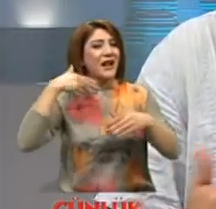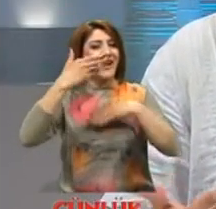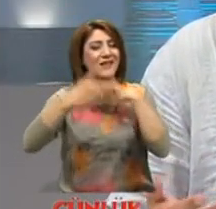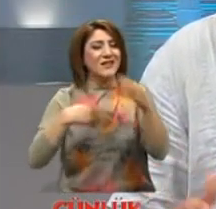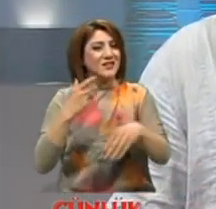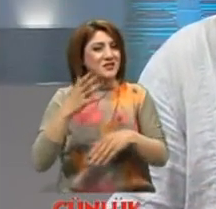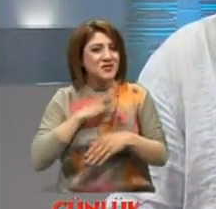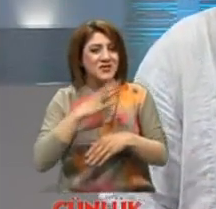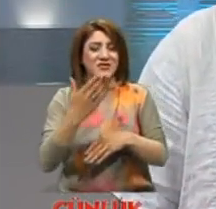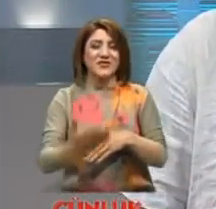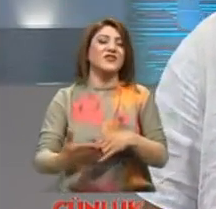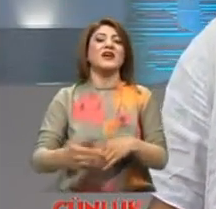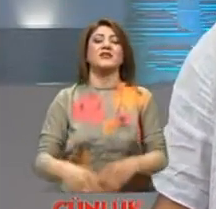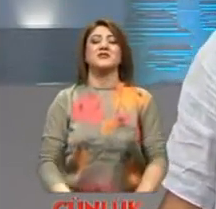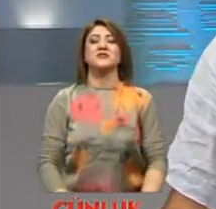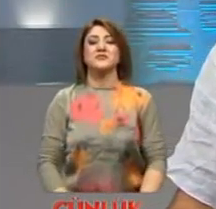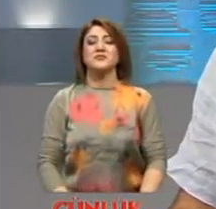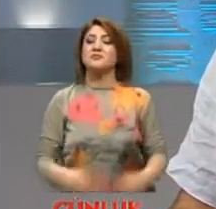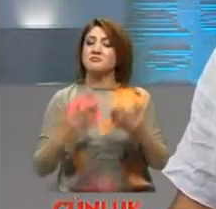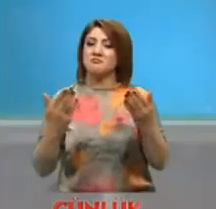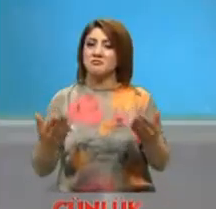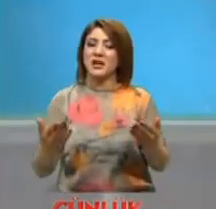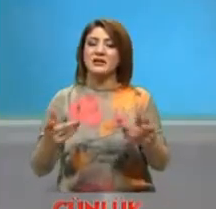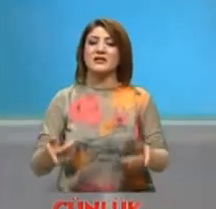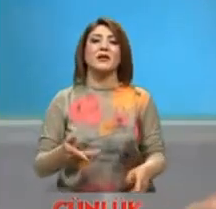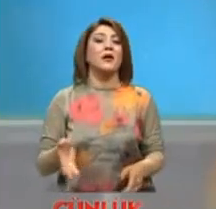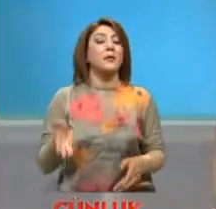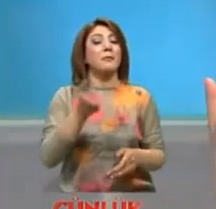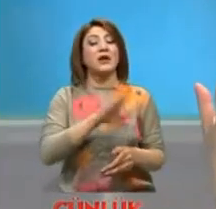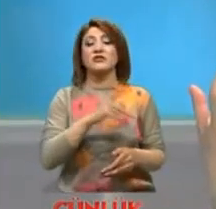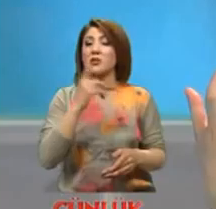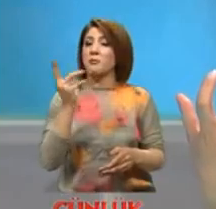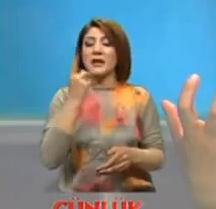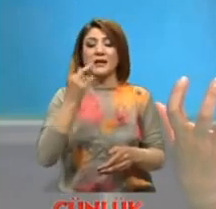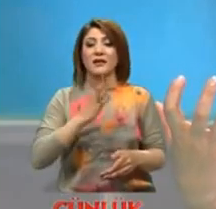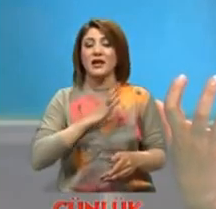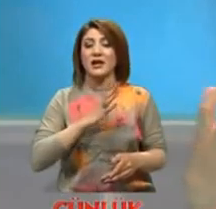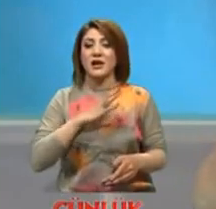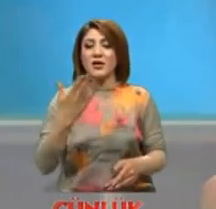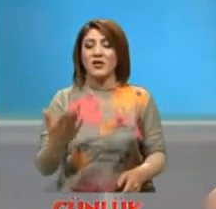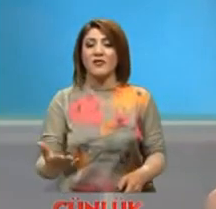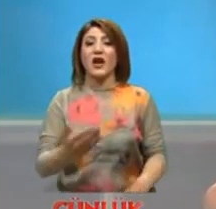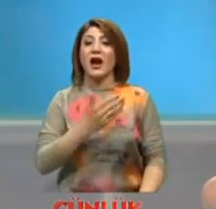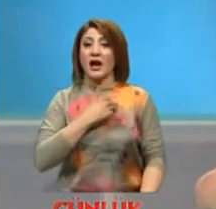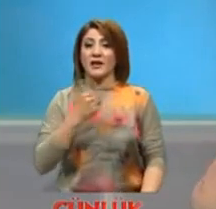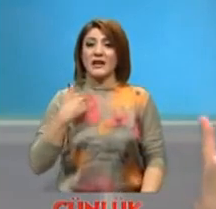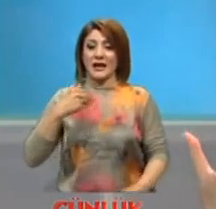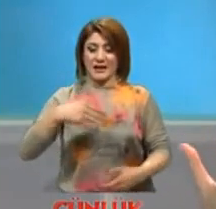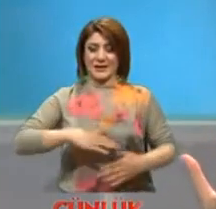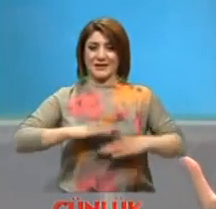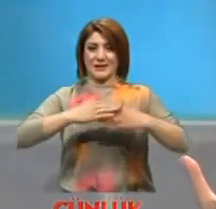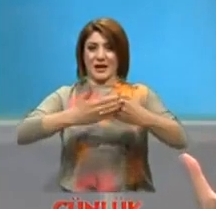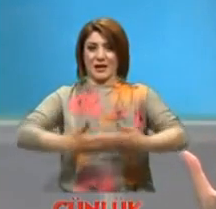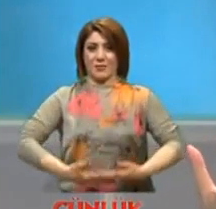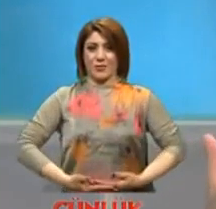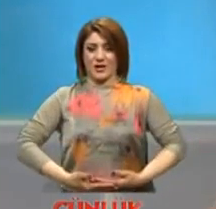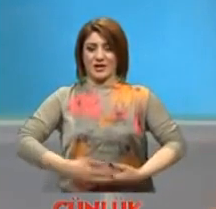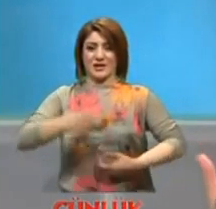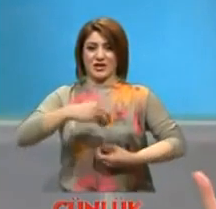Hikayelere verdikleri tepkiye bakıyoruz. Peki, bu tür bir ortamda yapıyorlar. Hani başka bir varsayım da var aslında bir taraftan da. Anne karnındayken